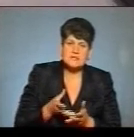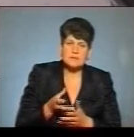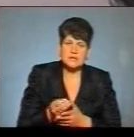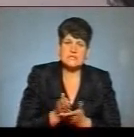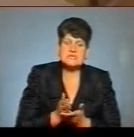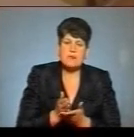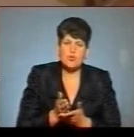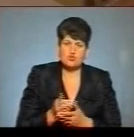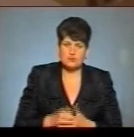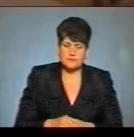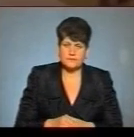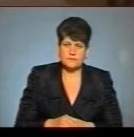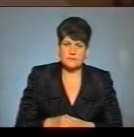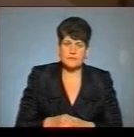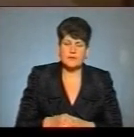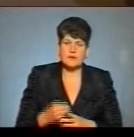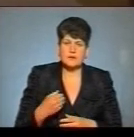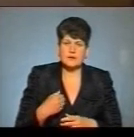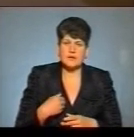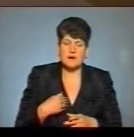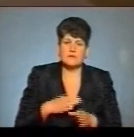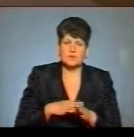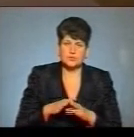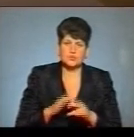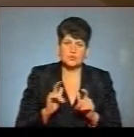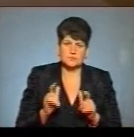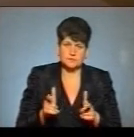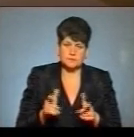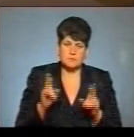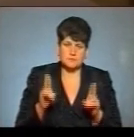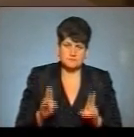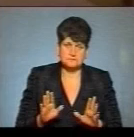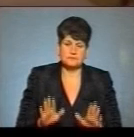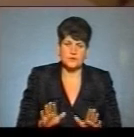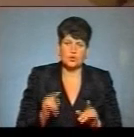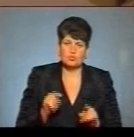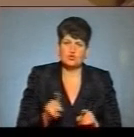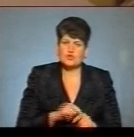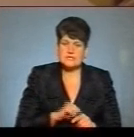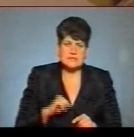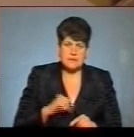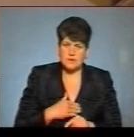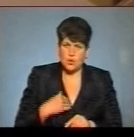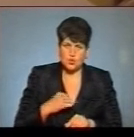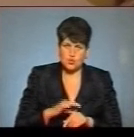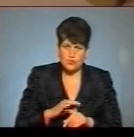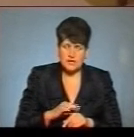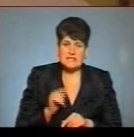послуги. Правильно, я дотримуюсь карантину, тому що сам не хочу хворіти, а тим